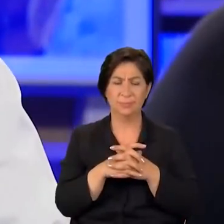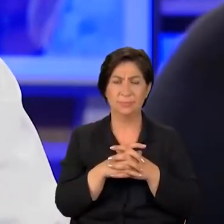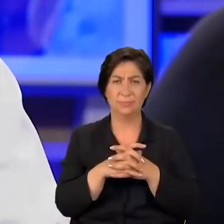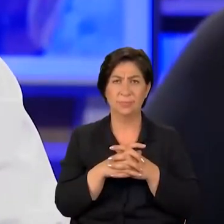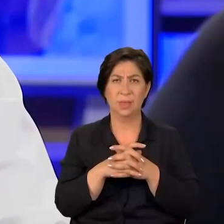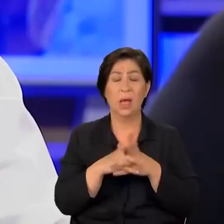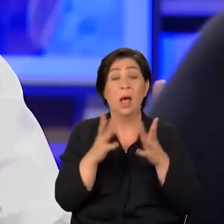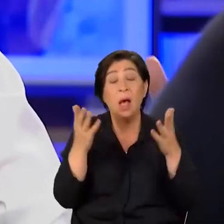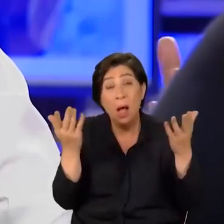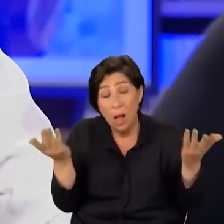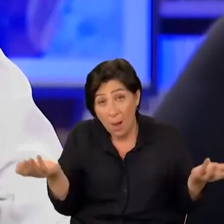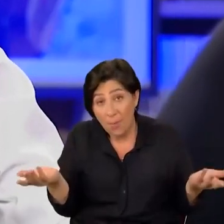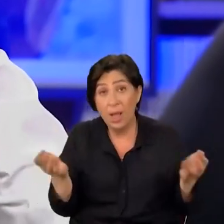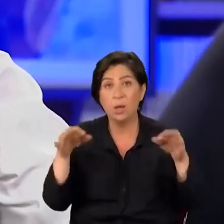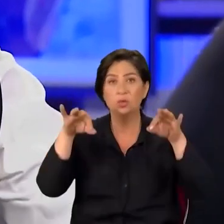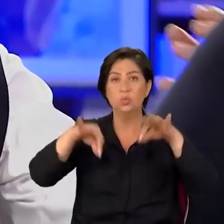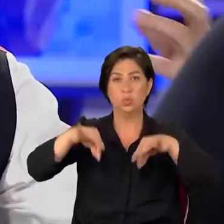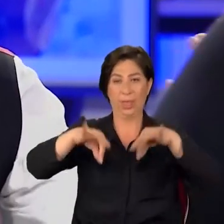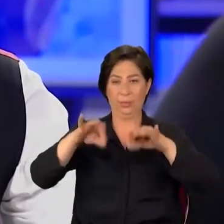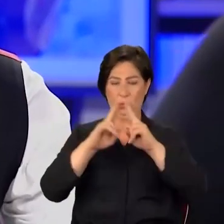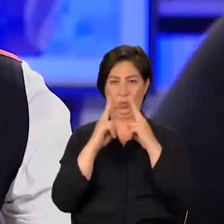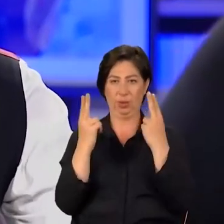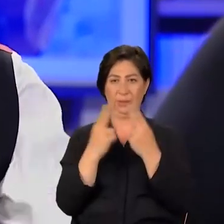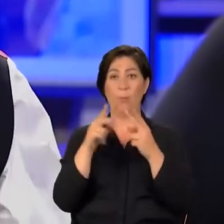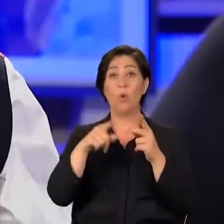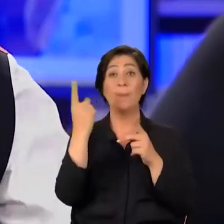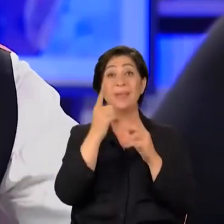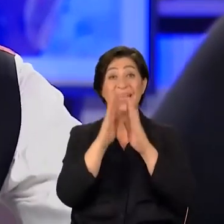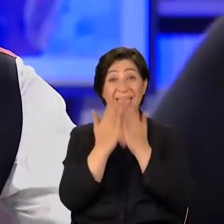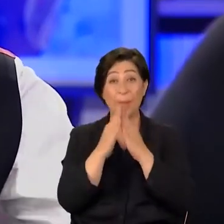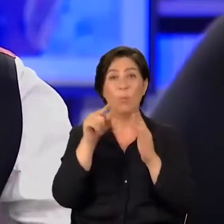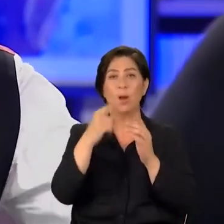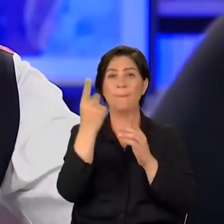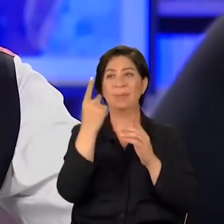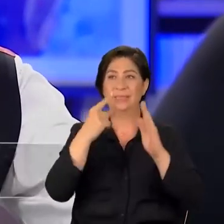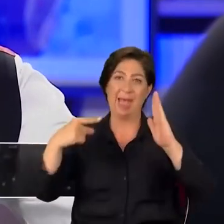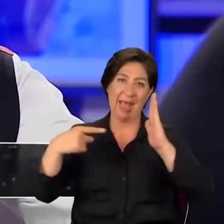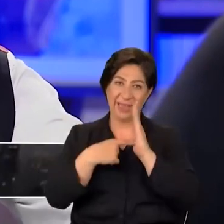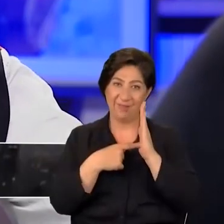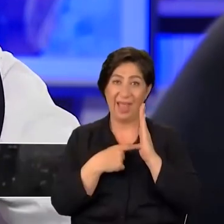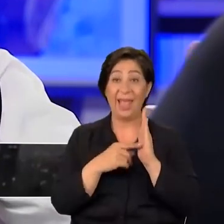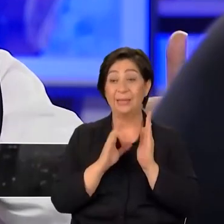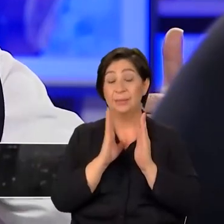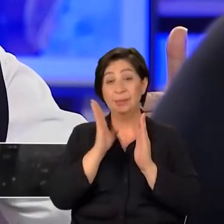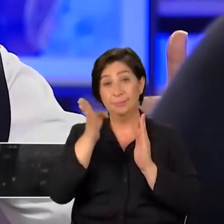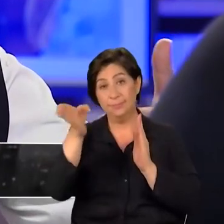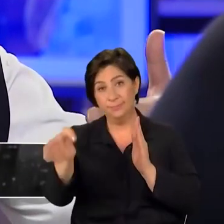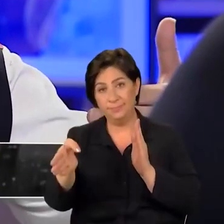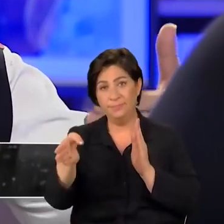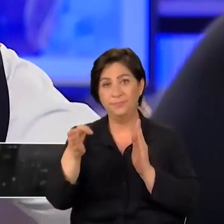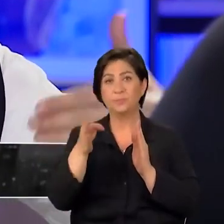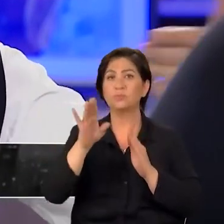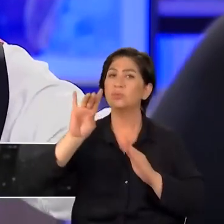Ve ama ve lakin şimdi bugünün dünyasında demek ki böyle bir kitapla, böyle bir ideolojiyle gidip